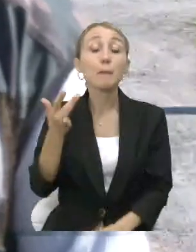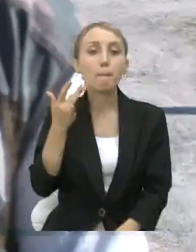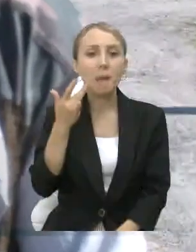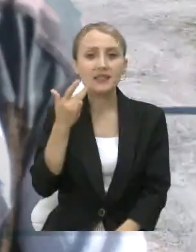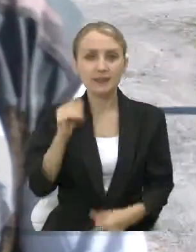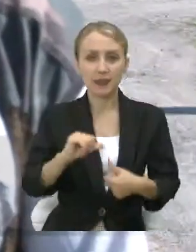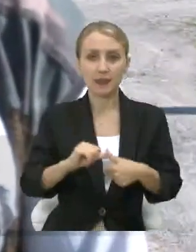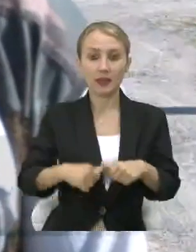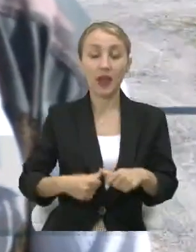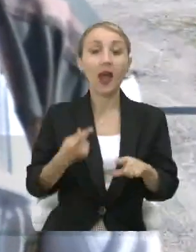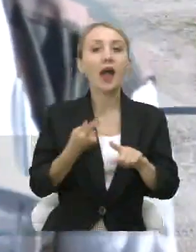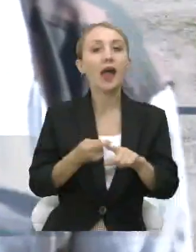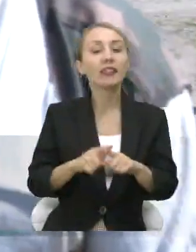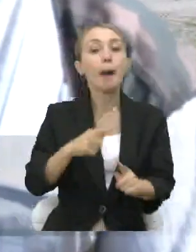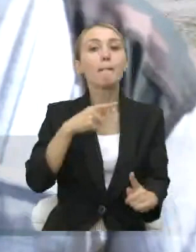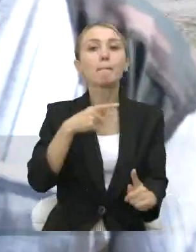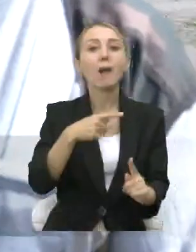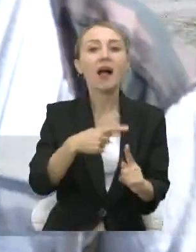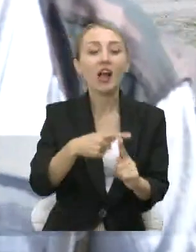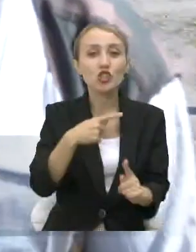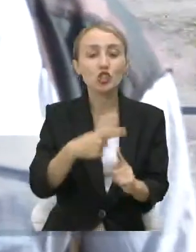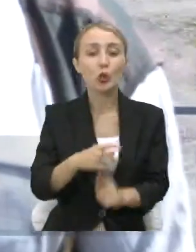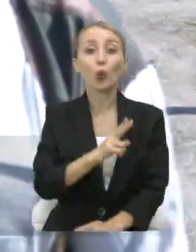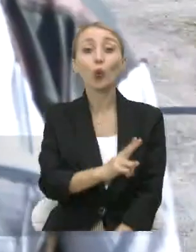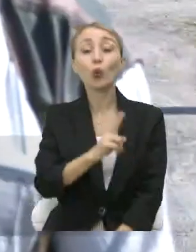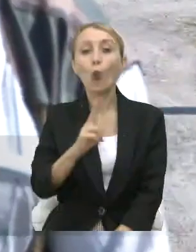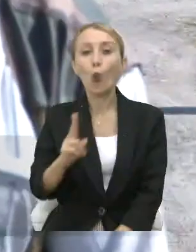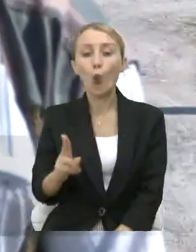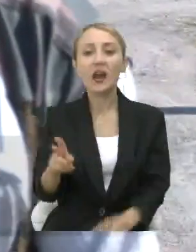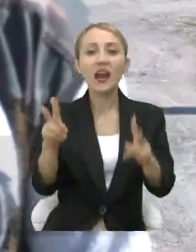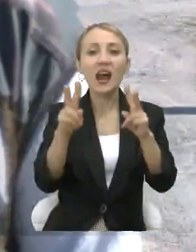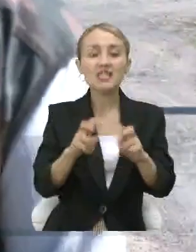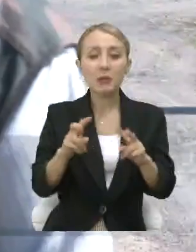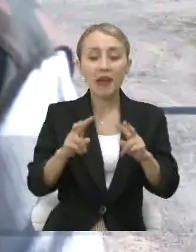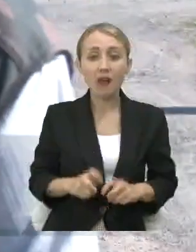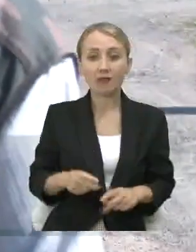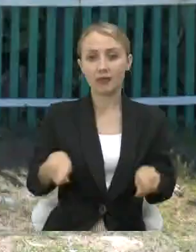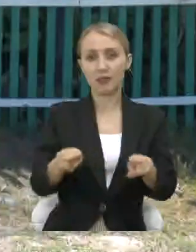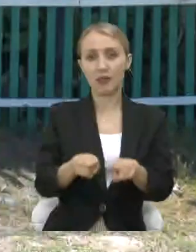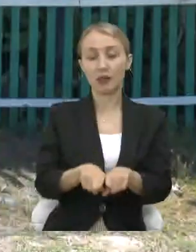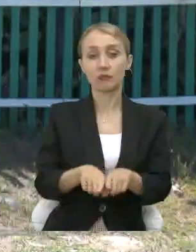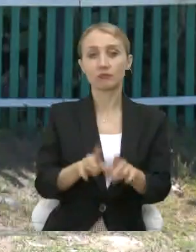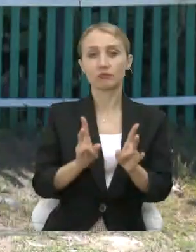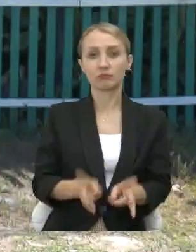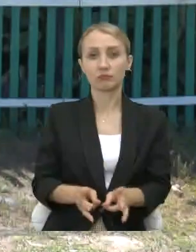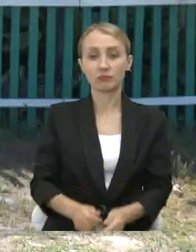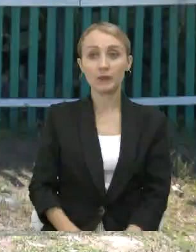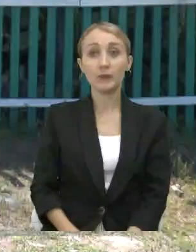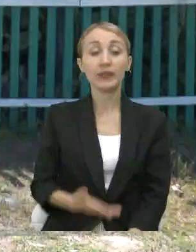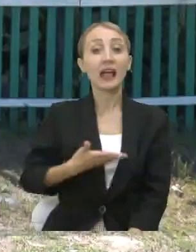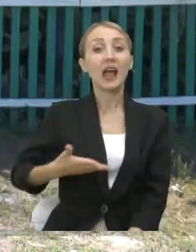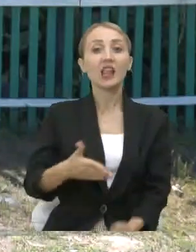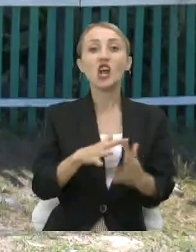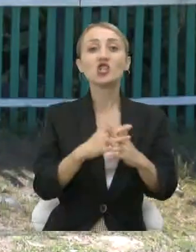очень положительно действует на тех, кого мы разбираем в таких случаях. В нашем селе